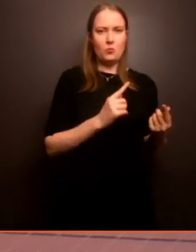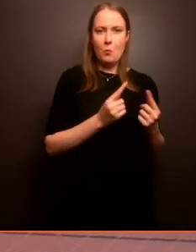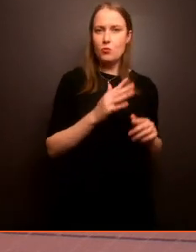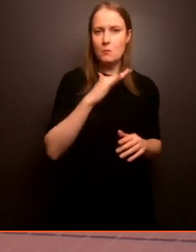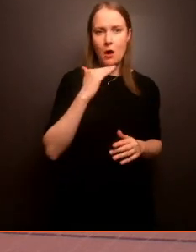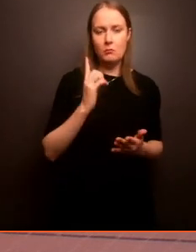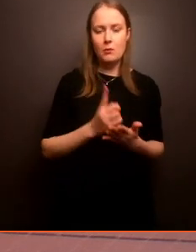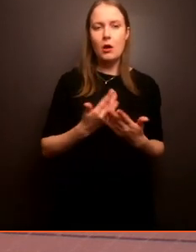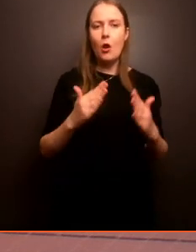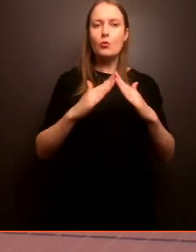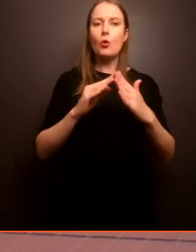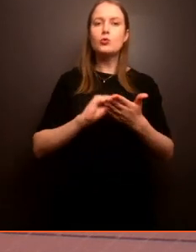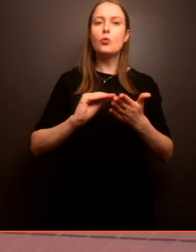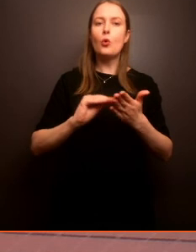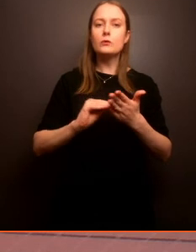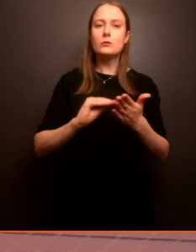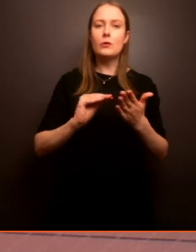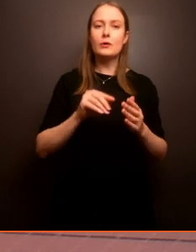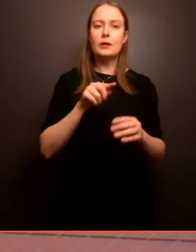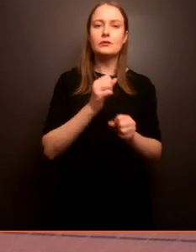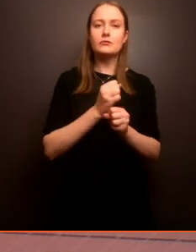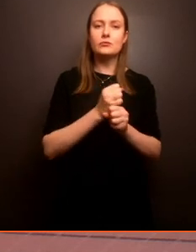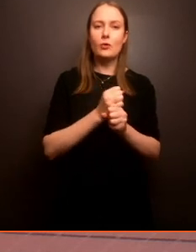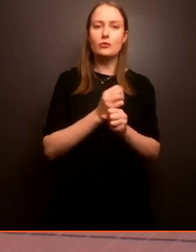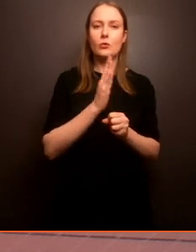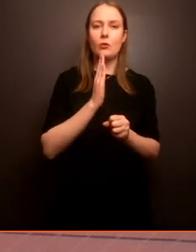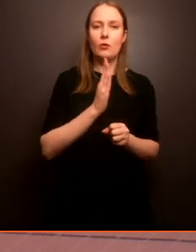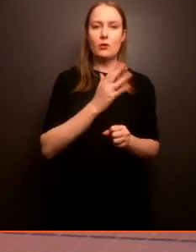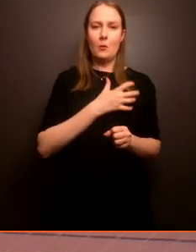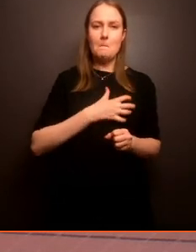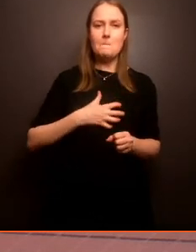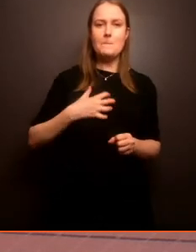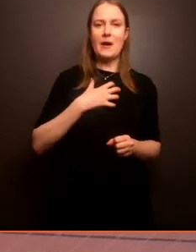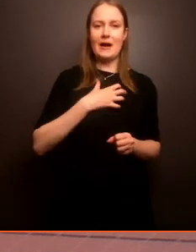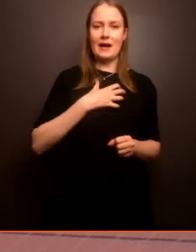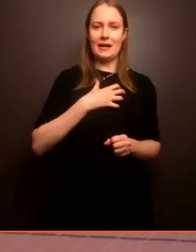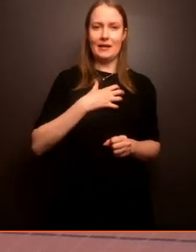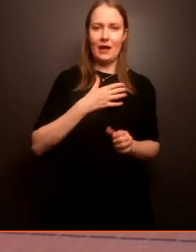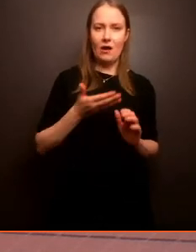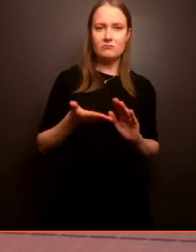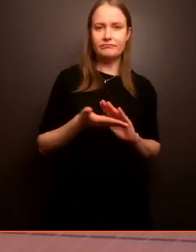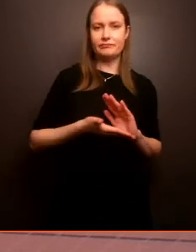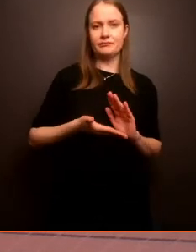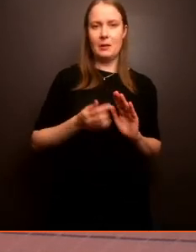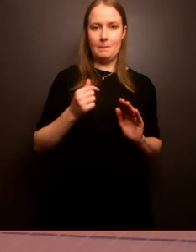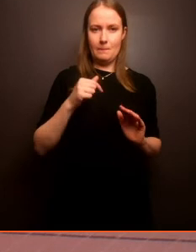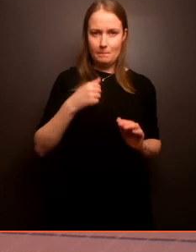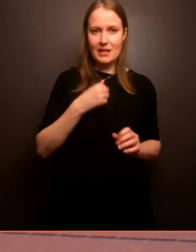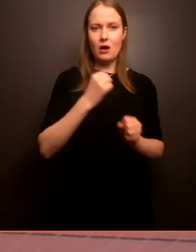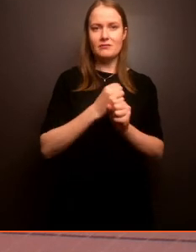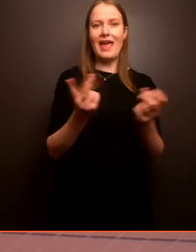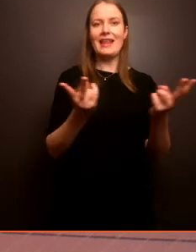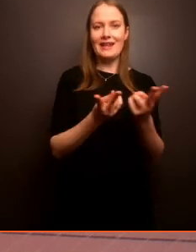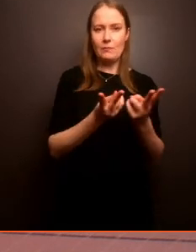oma kodukontoris töötamise juures seadnud selliseks kindlaks põhimõtteks? Mina teen neid asju nii või et see on nagu